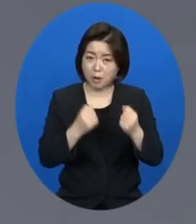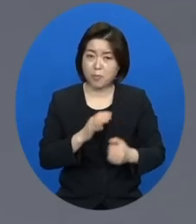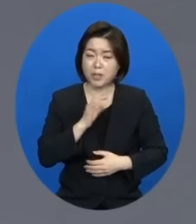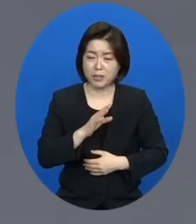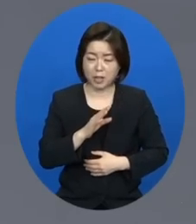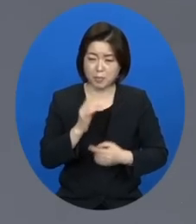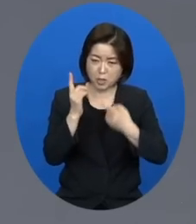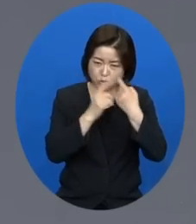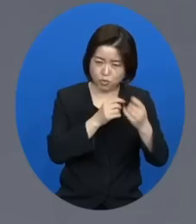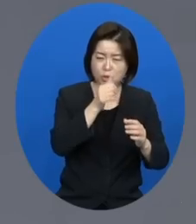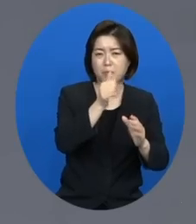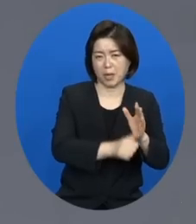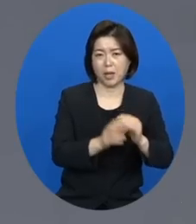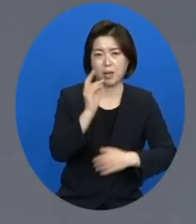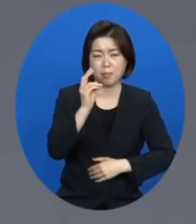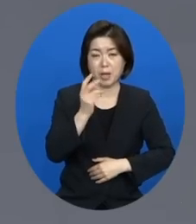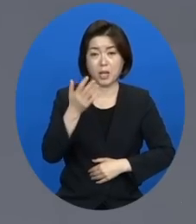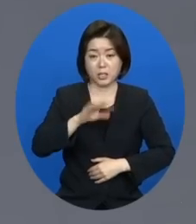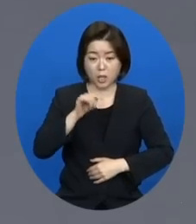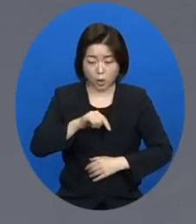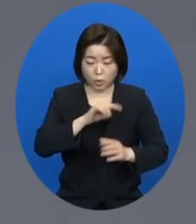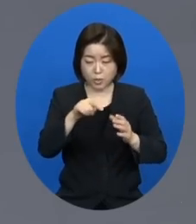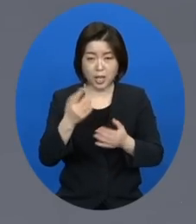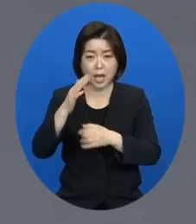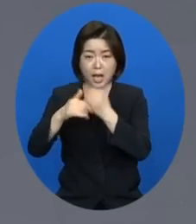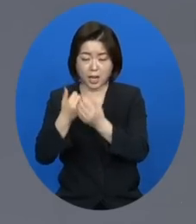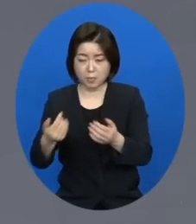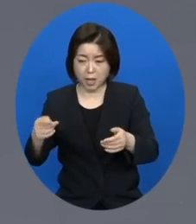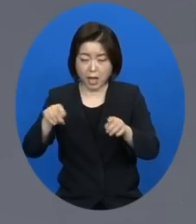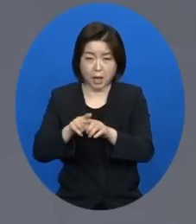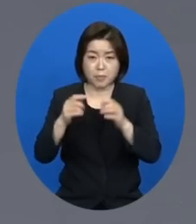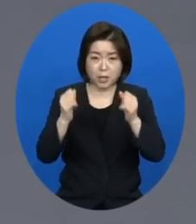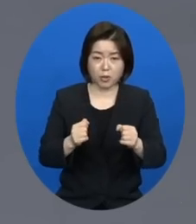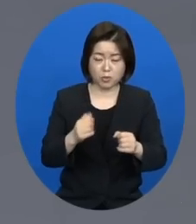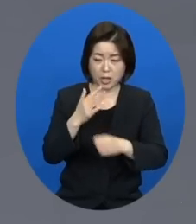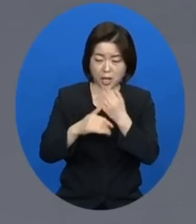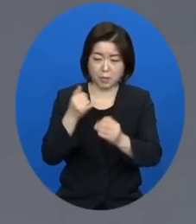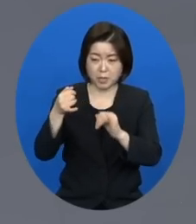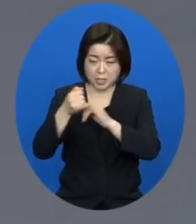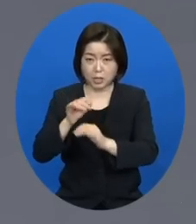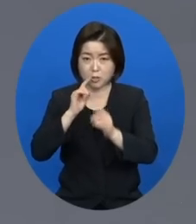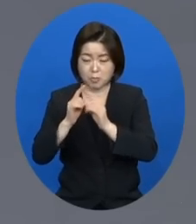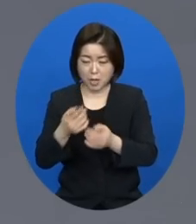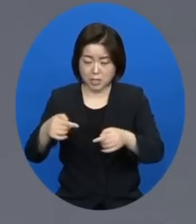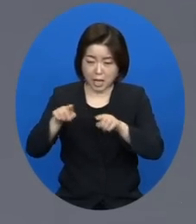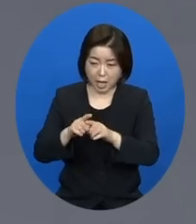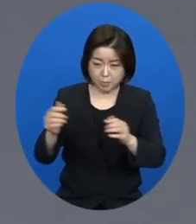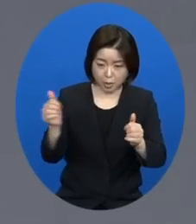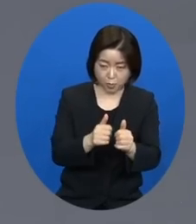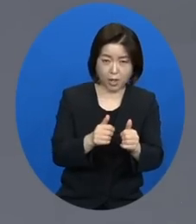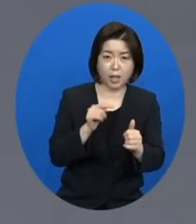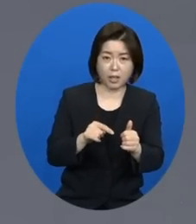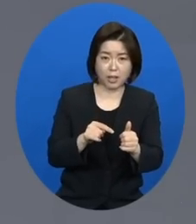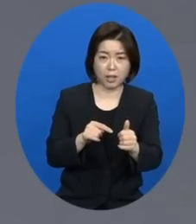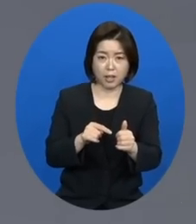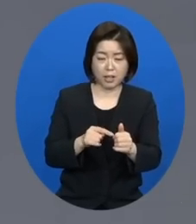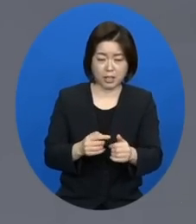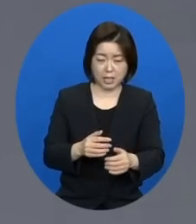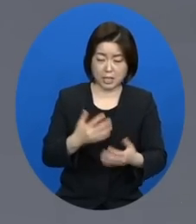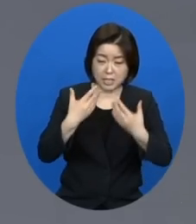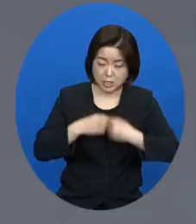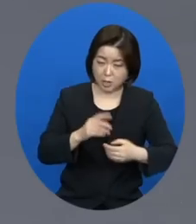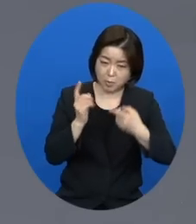유혹에 넘어갔을 겁니다. 그런데 거기에 하나님이 함께 하셨고 하나님이 약속의 말씀이 함께 하니까 그가 그 절망에 넘어가는 것이